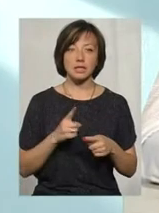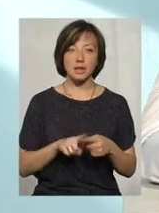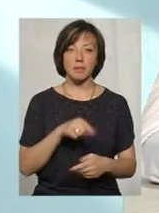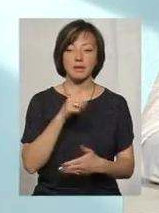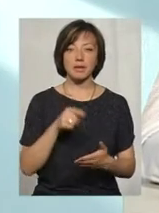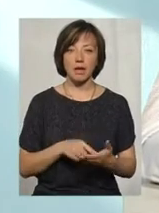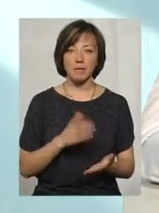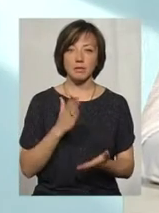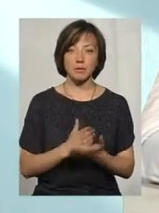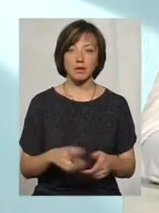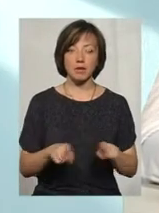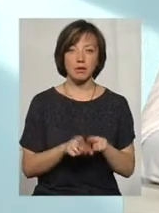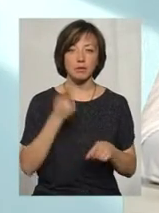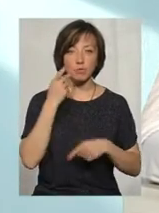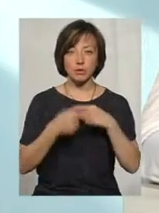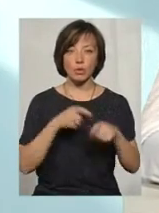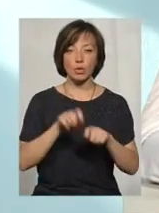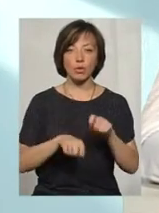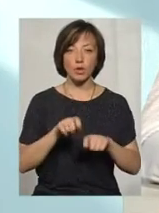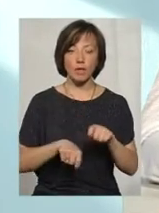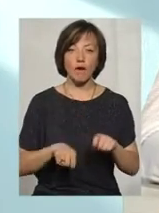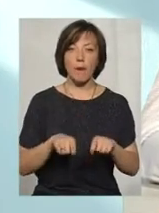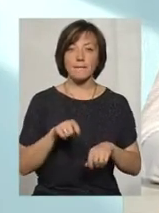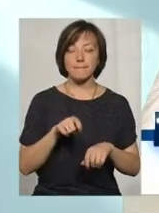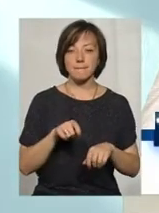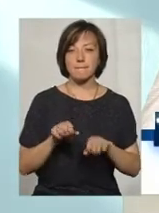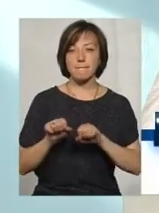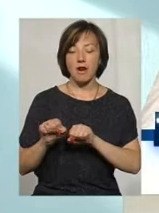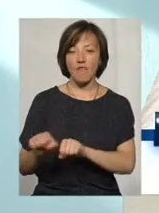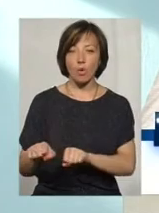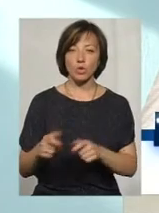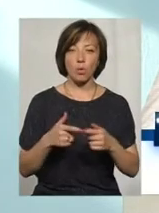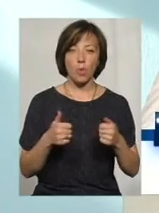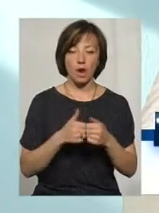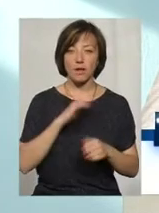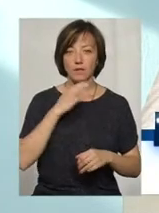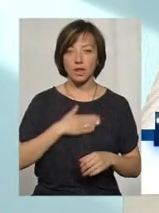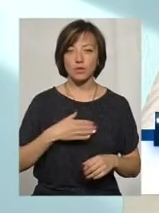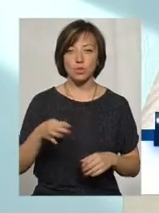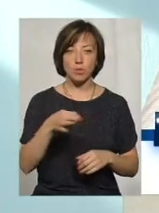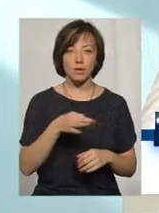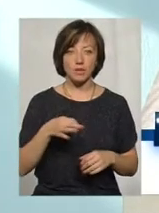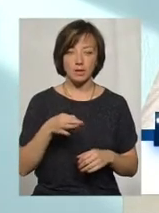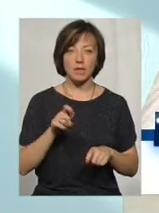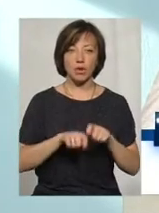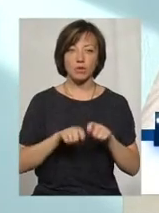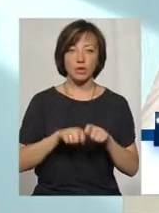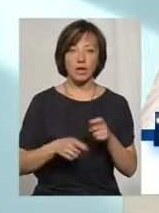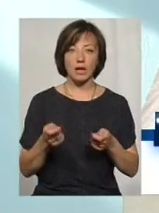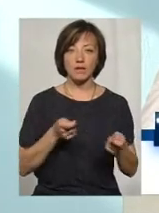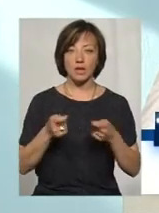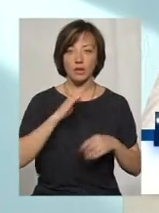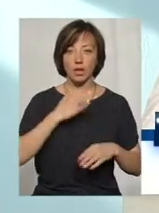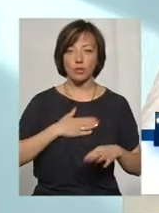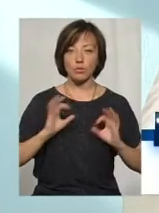питання перебуває також на постійному контролі правоохоронних органів нашої області. Воно безпосередньо перебуває на контролі у керівника